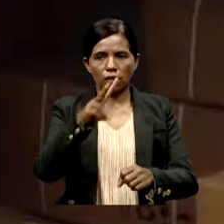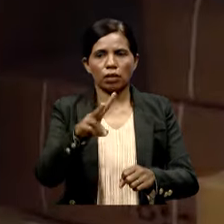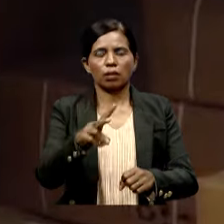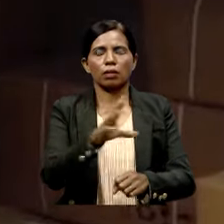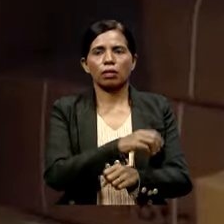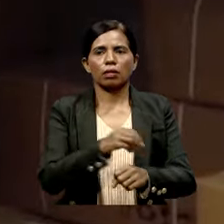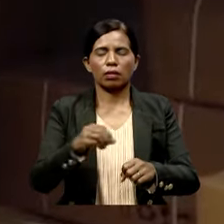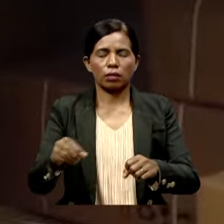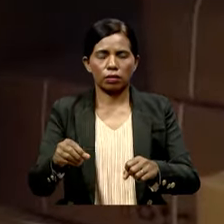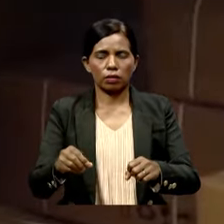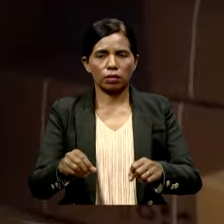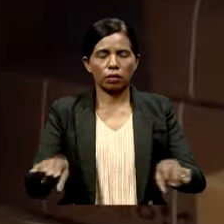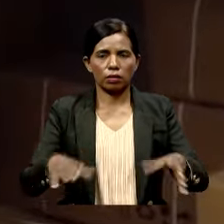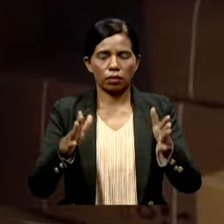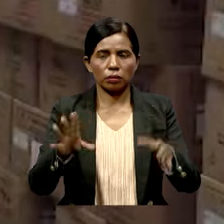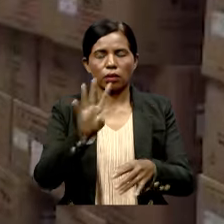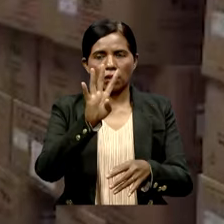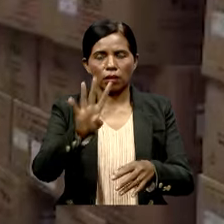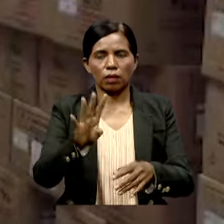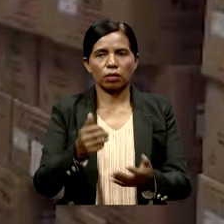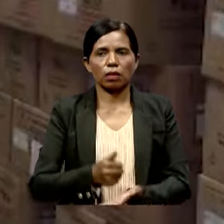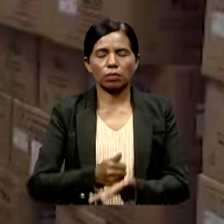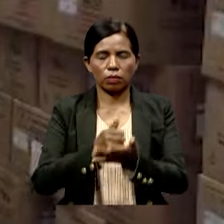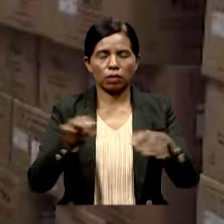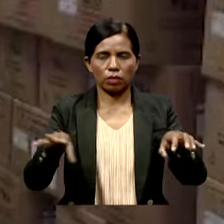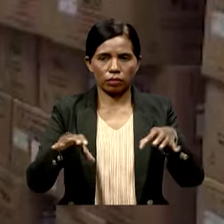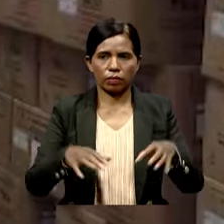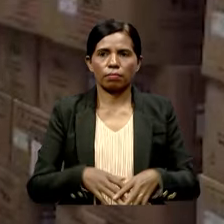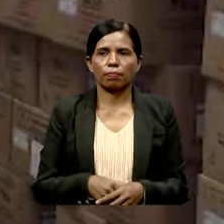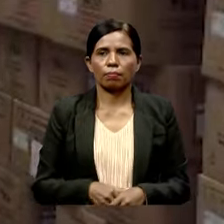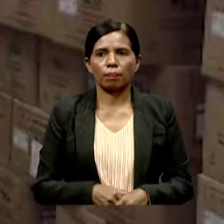funcionário farmacêutico na INHAT, hodi apoio serviço Feliciano Venâncio Belo, GMN.